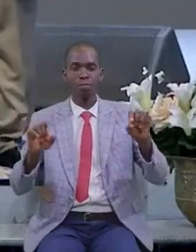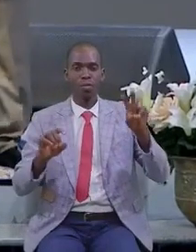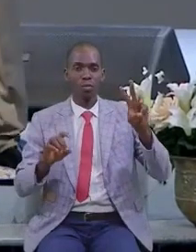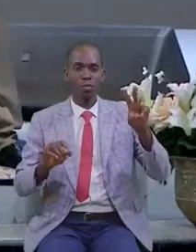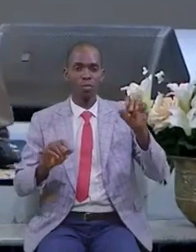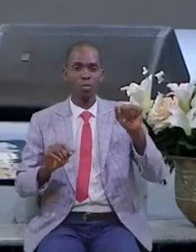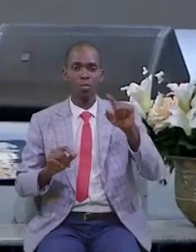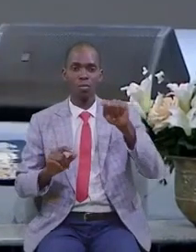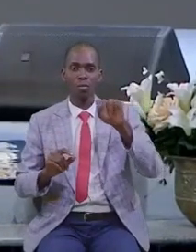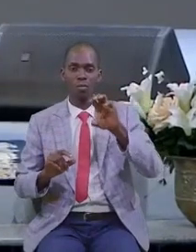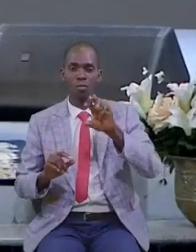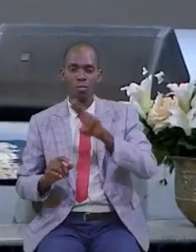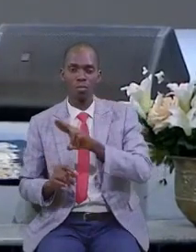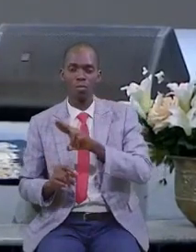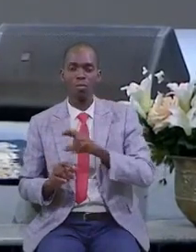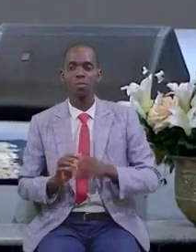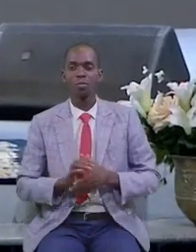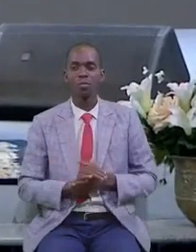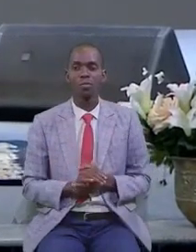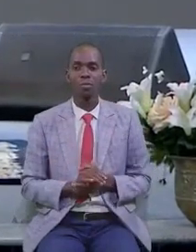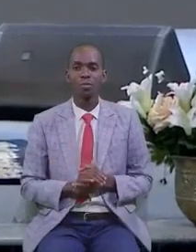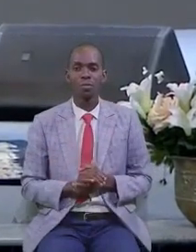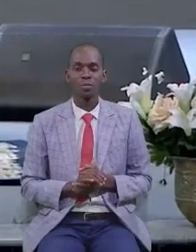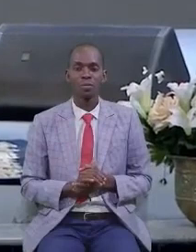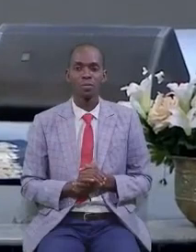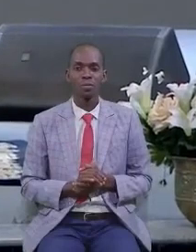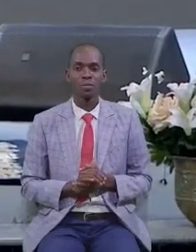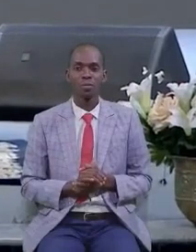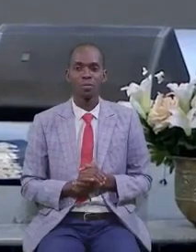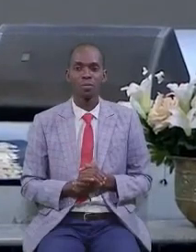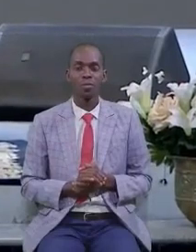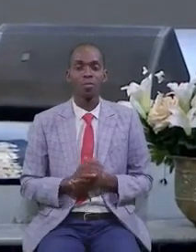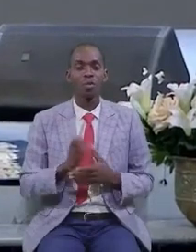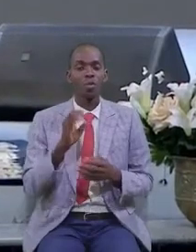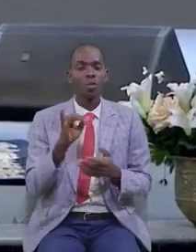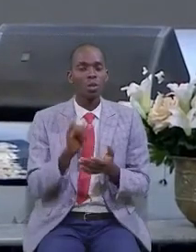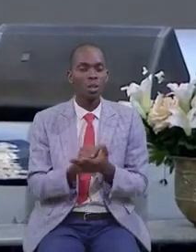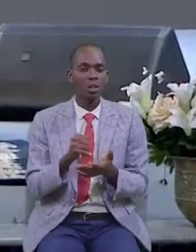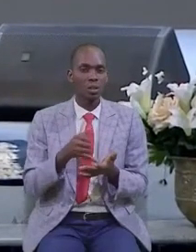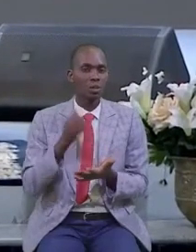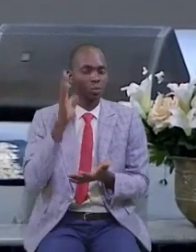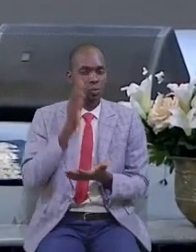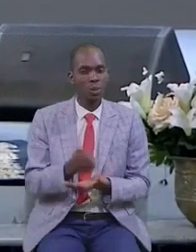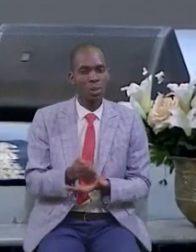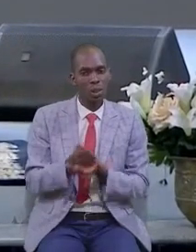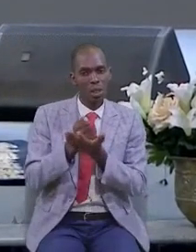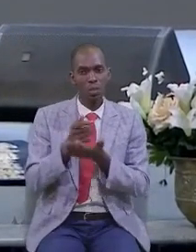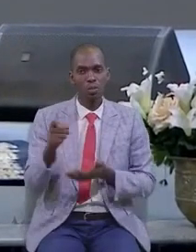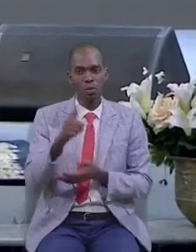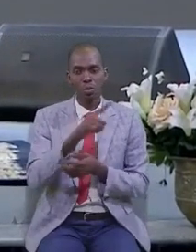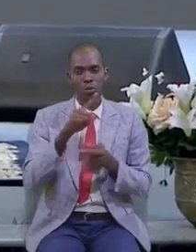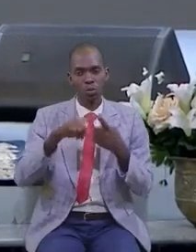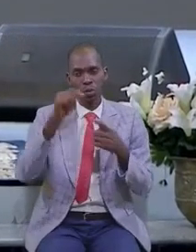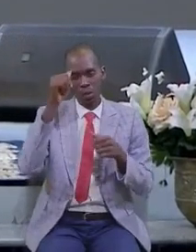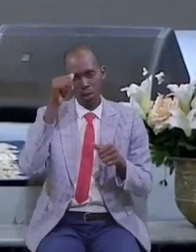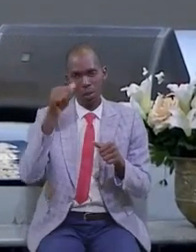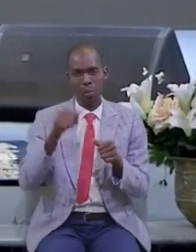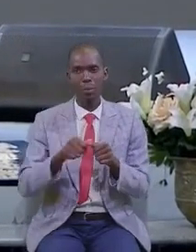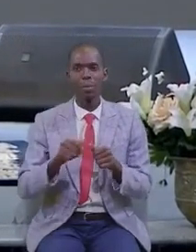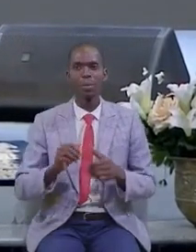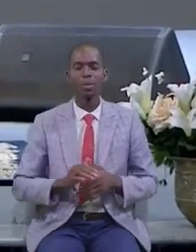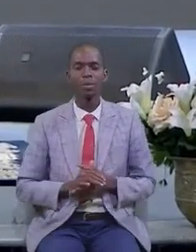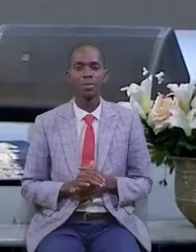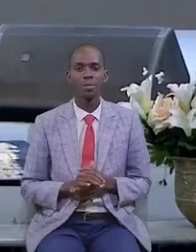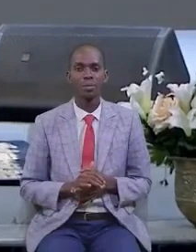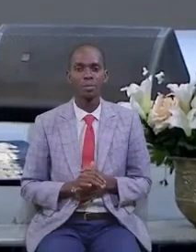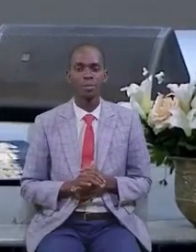పదం WATCH లో ఉన్న అక్షరాలు వినియోగిస్తాను. So that it will help you to remember. తద్వారా అది మీకు జ్ఞాపకం